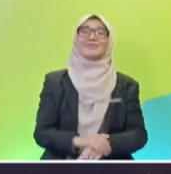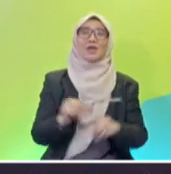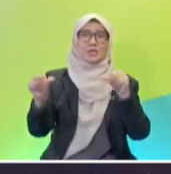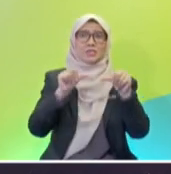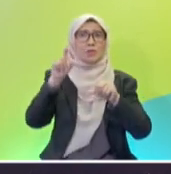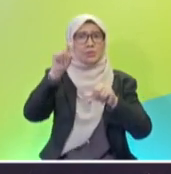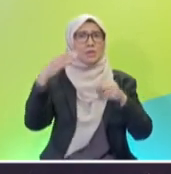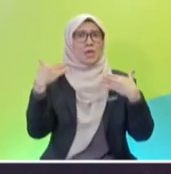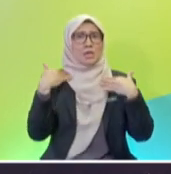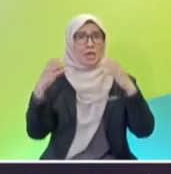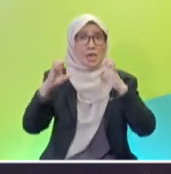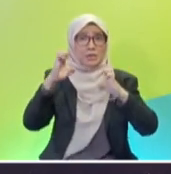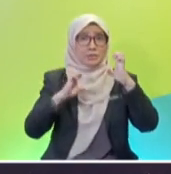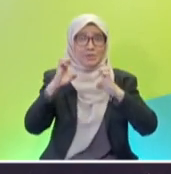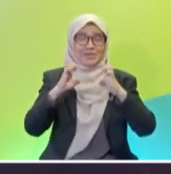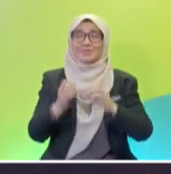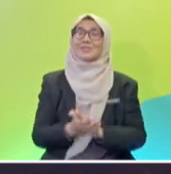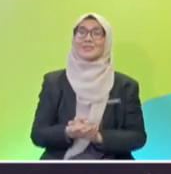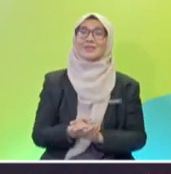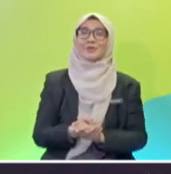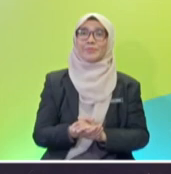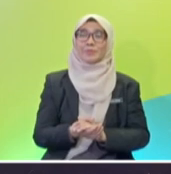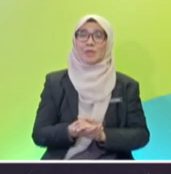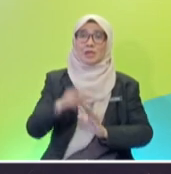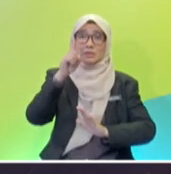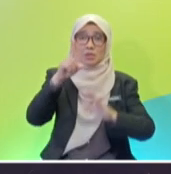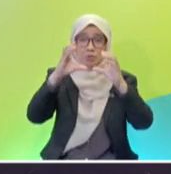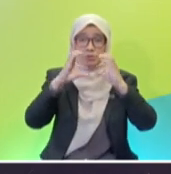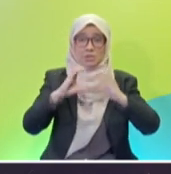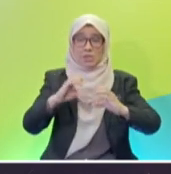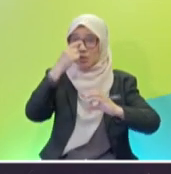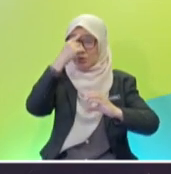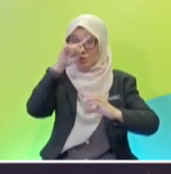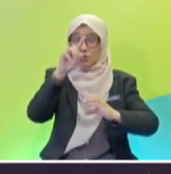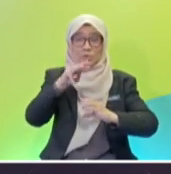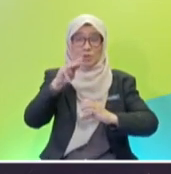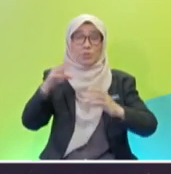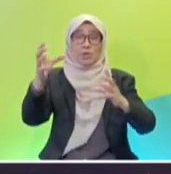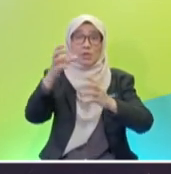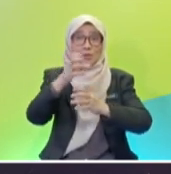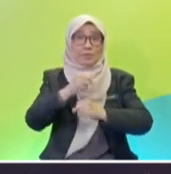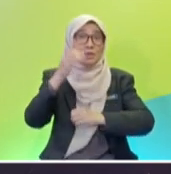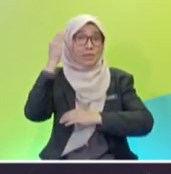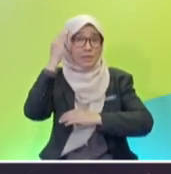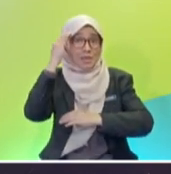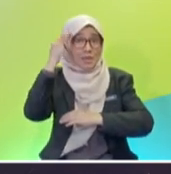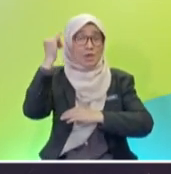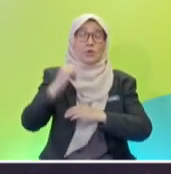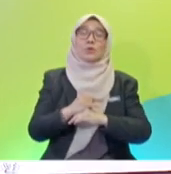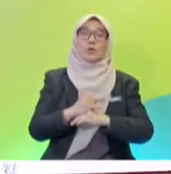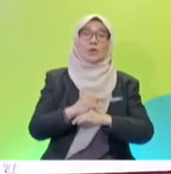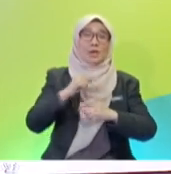Ya, sebab ini salah satu macam mana murid dapat mengetahui ilmu sains itu sendiri.